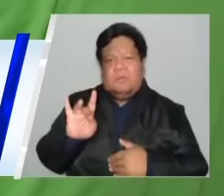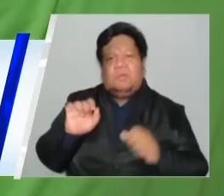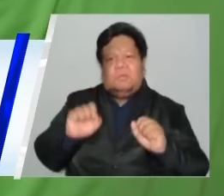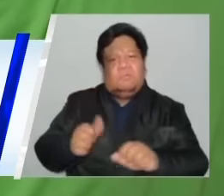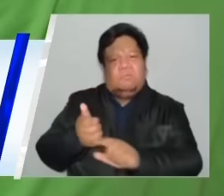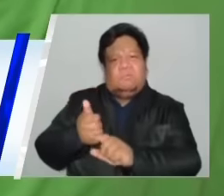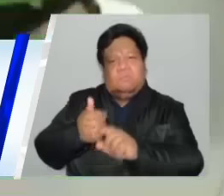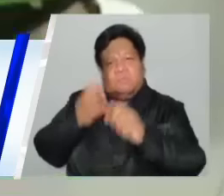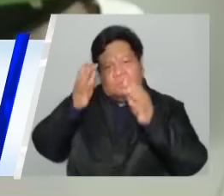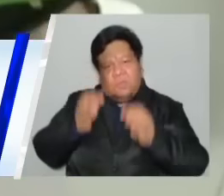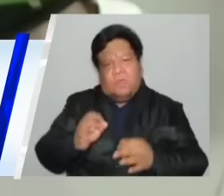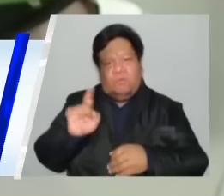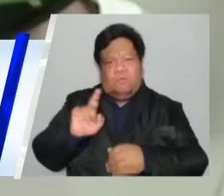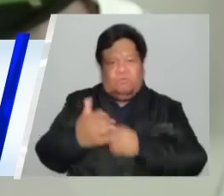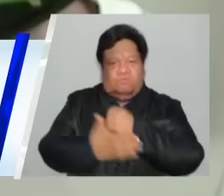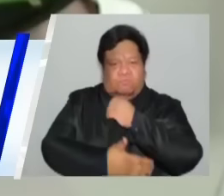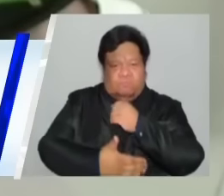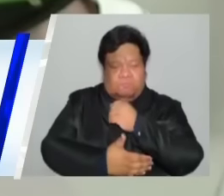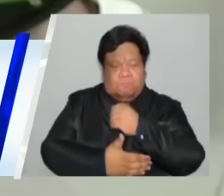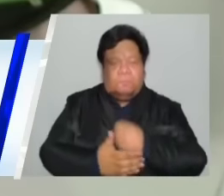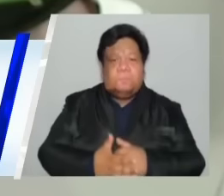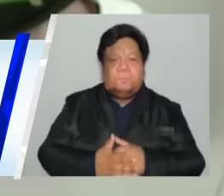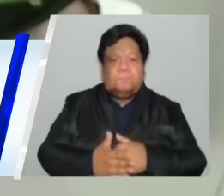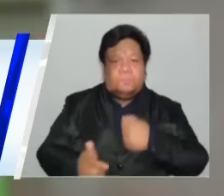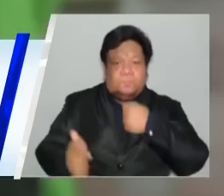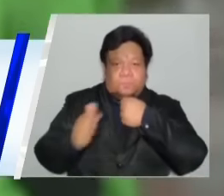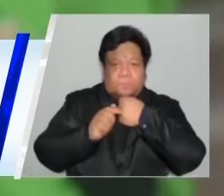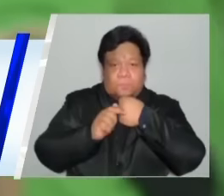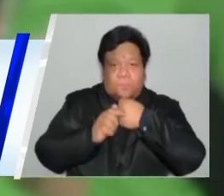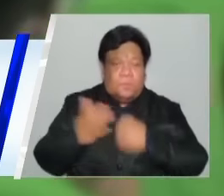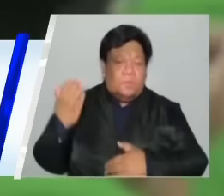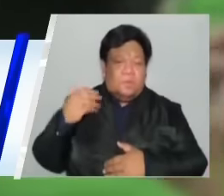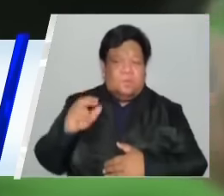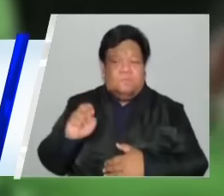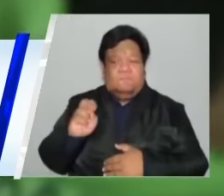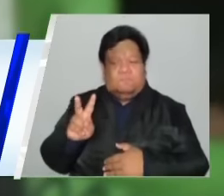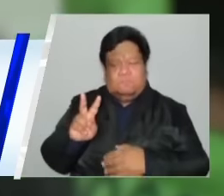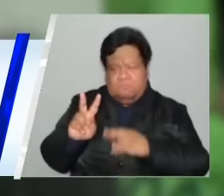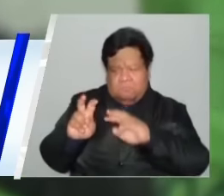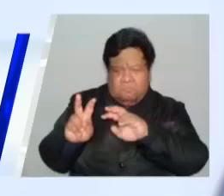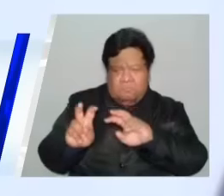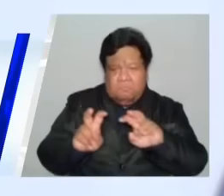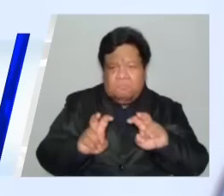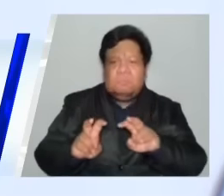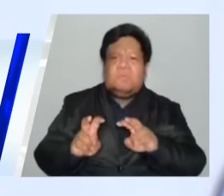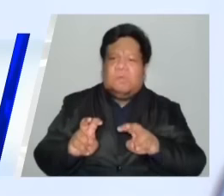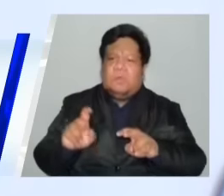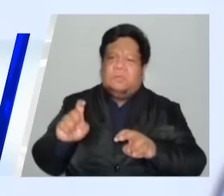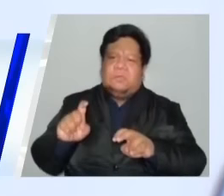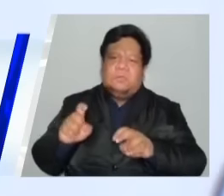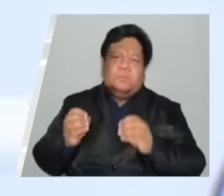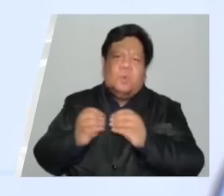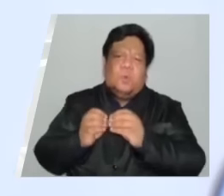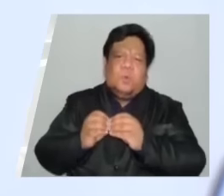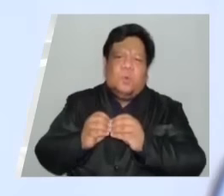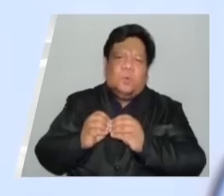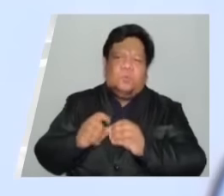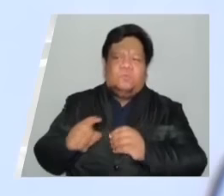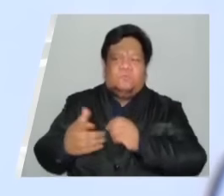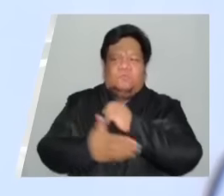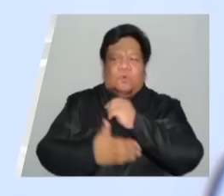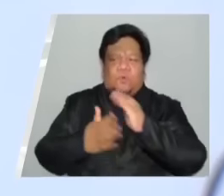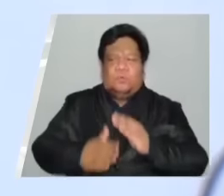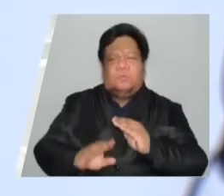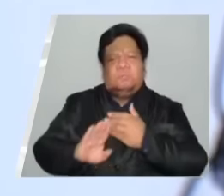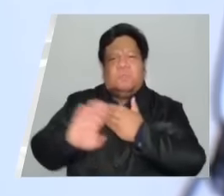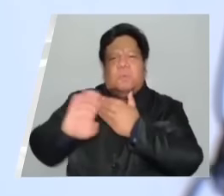nasa 100,000 dayuhang POGO workers pa ang inaasahang i-deport sa kanikanilang bansa. Para sa GMA Integrated